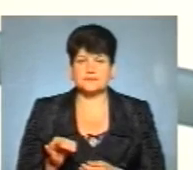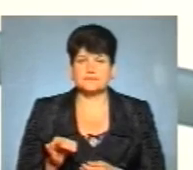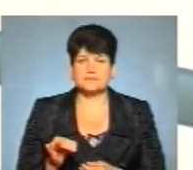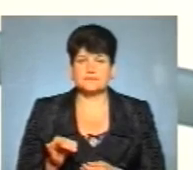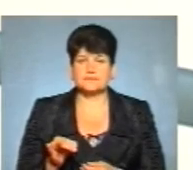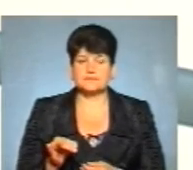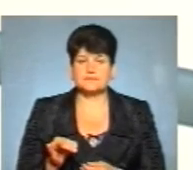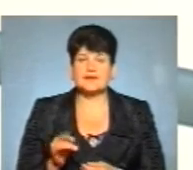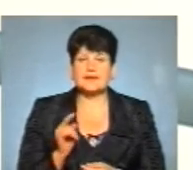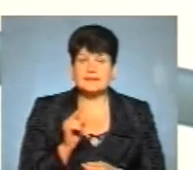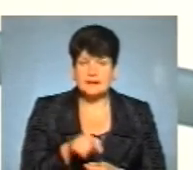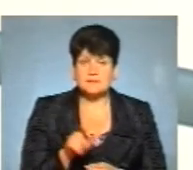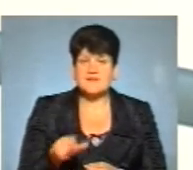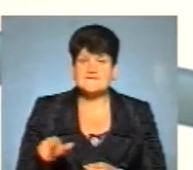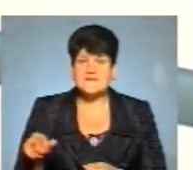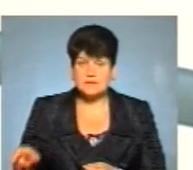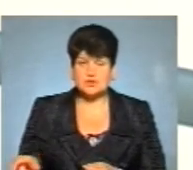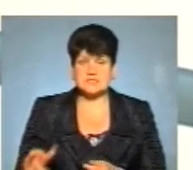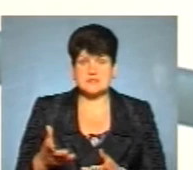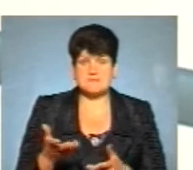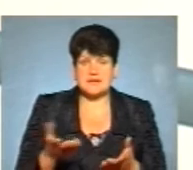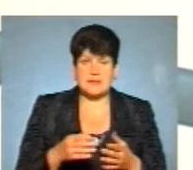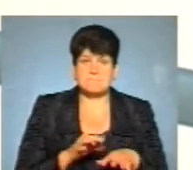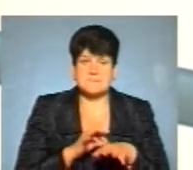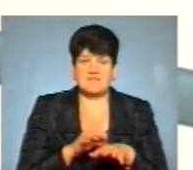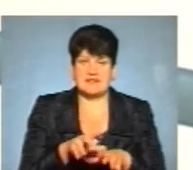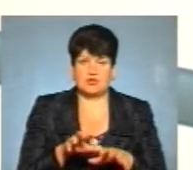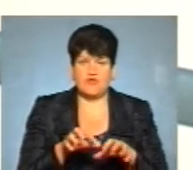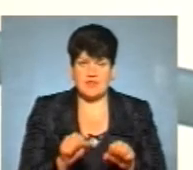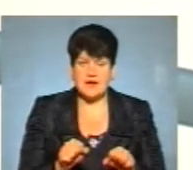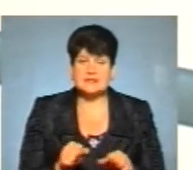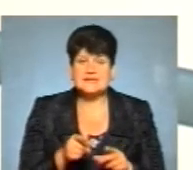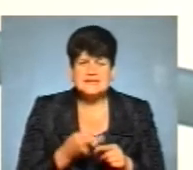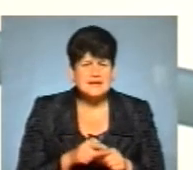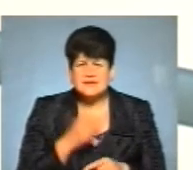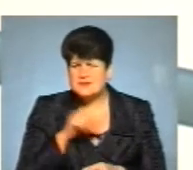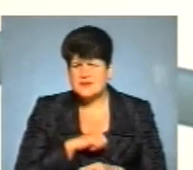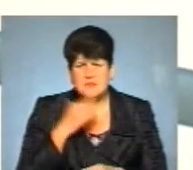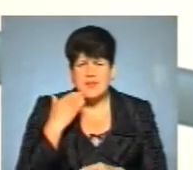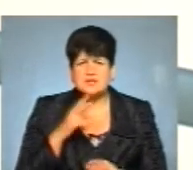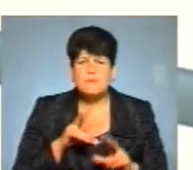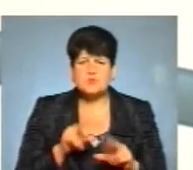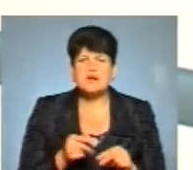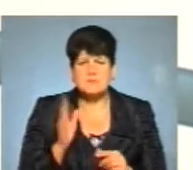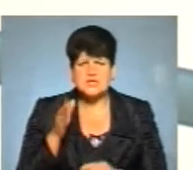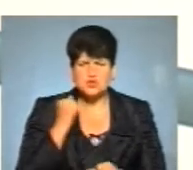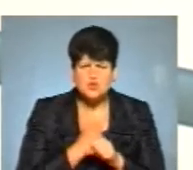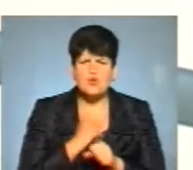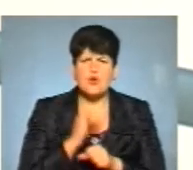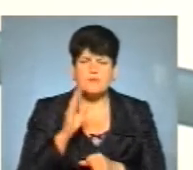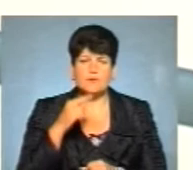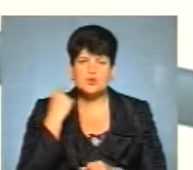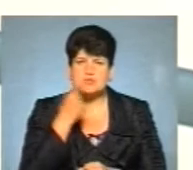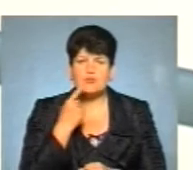так, тим виборцям, які їх привели до влади. І це найлегше пообіцяти, от, от ми вам зробимо російську мову, бо